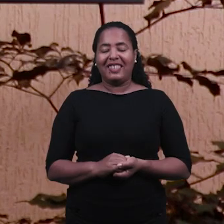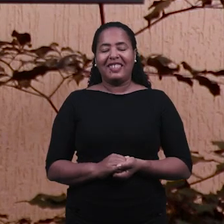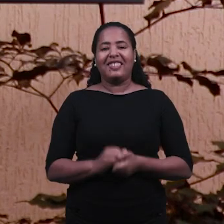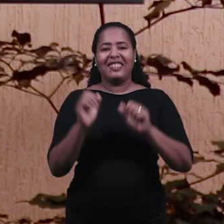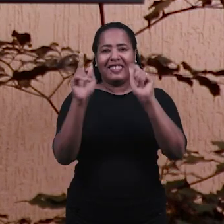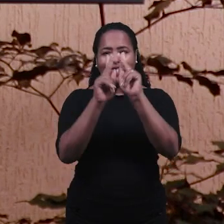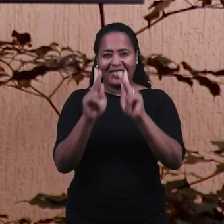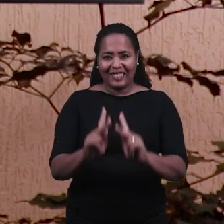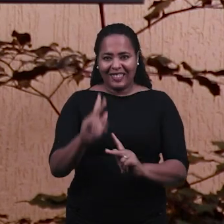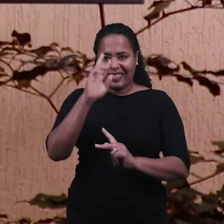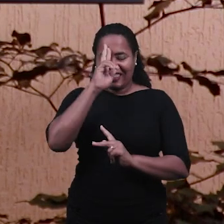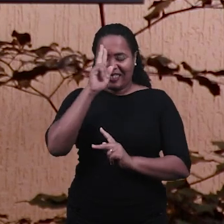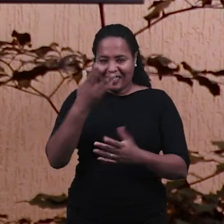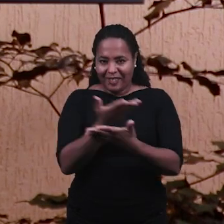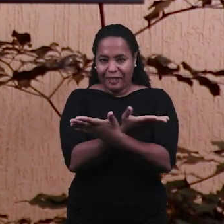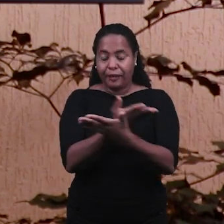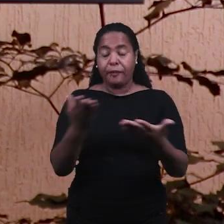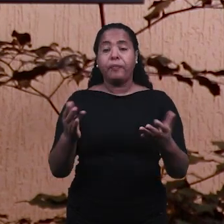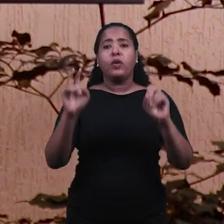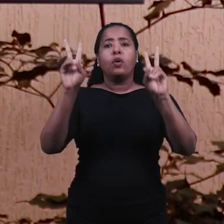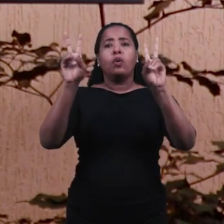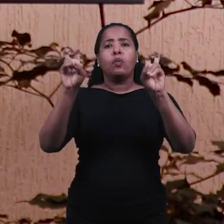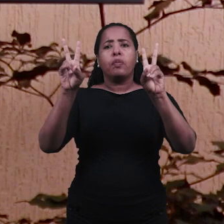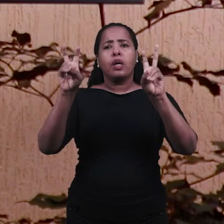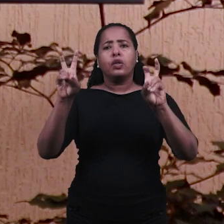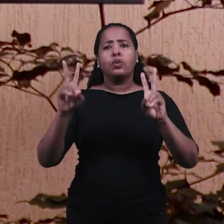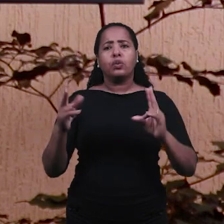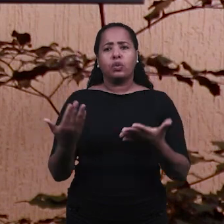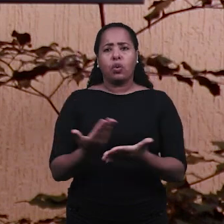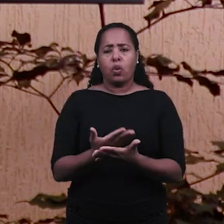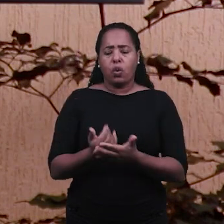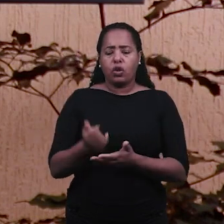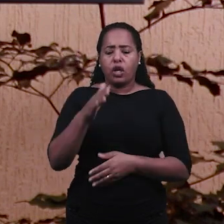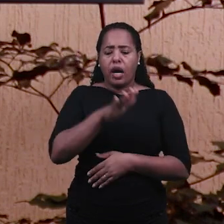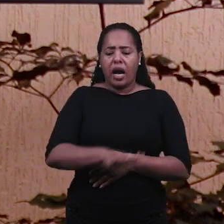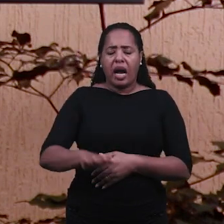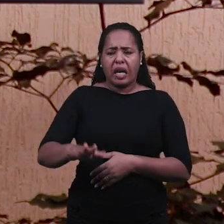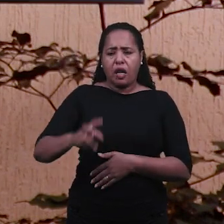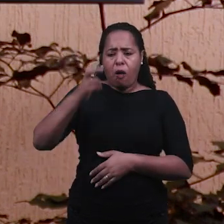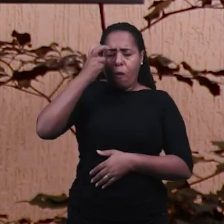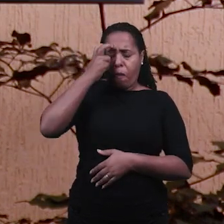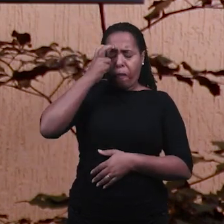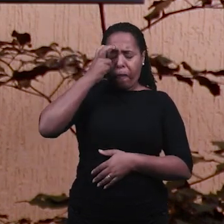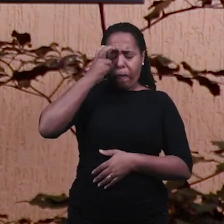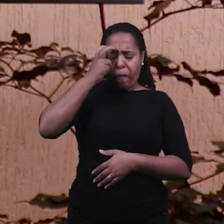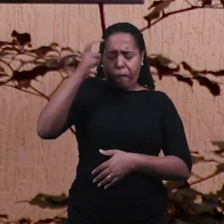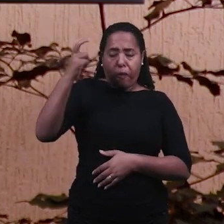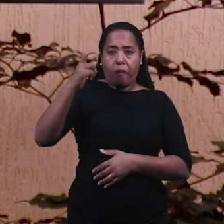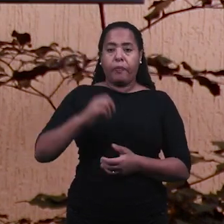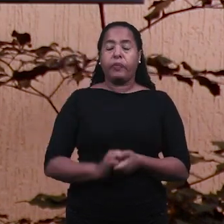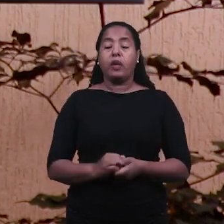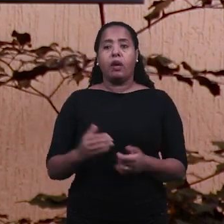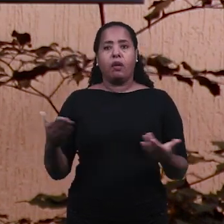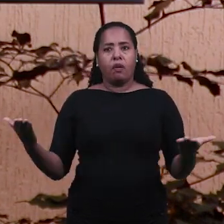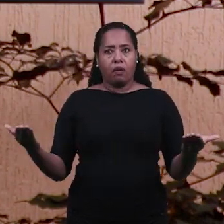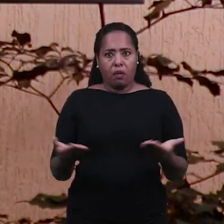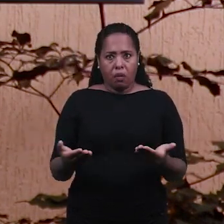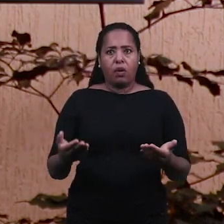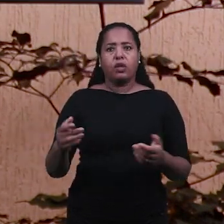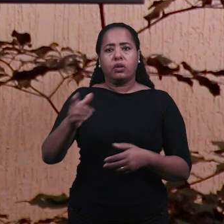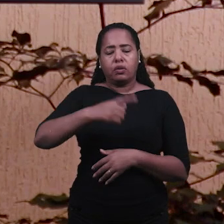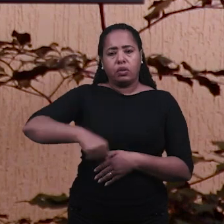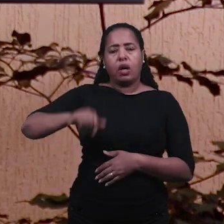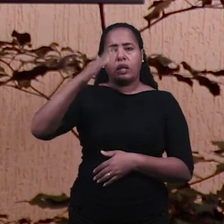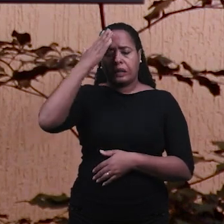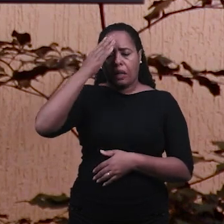La paix du Seigneur, mes frères. Notre sujet aujourd'hui, c'est sur l'enfant qui est très intelligent. Aujourd'hui, nous